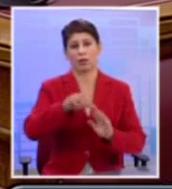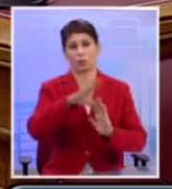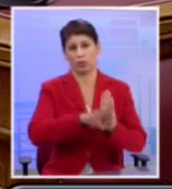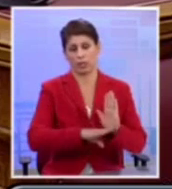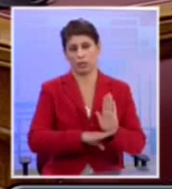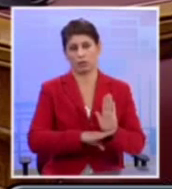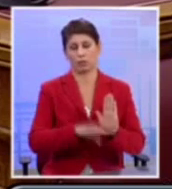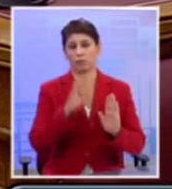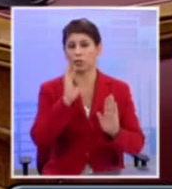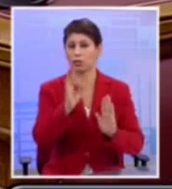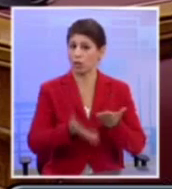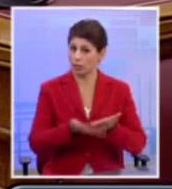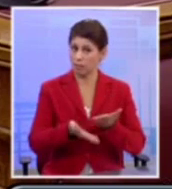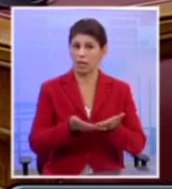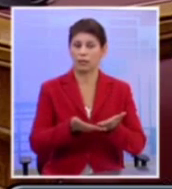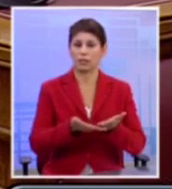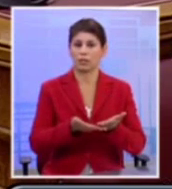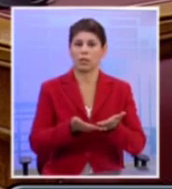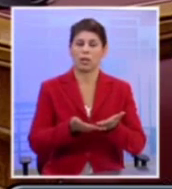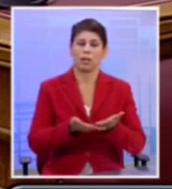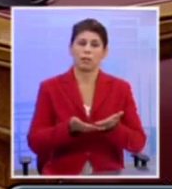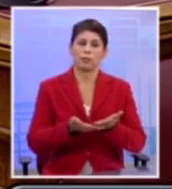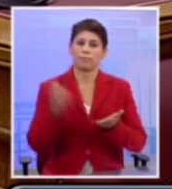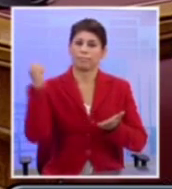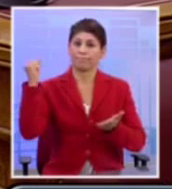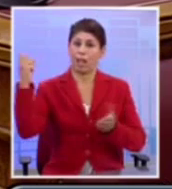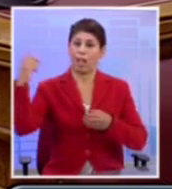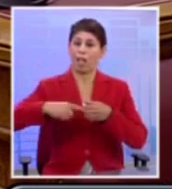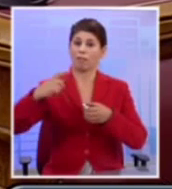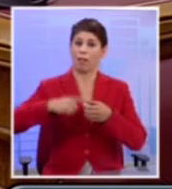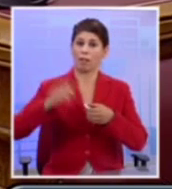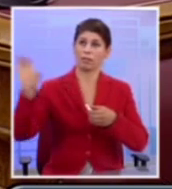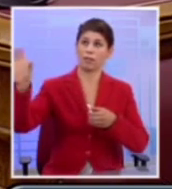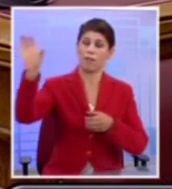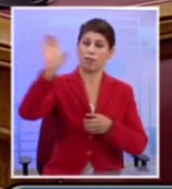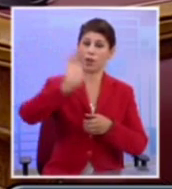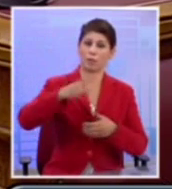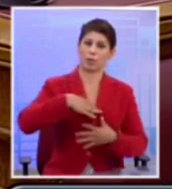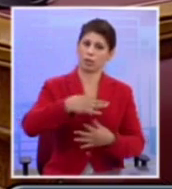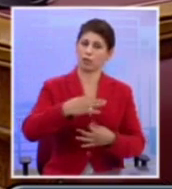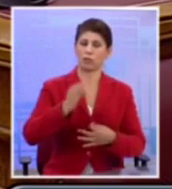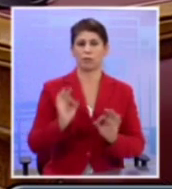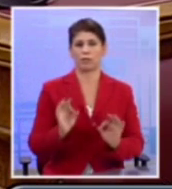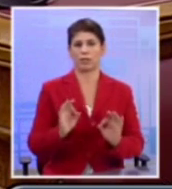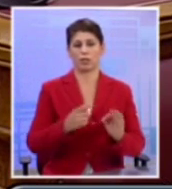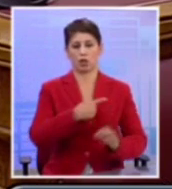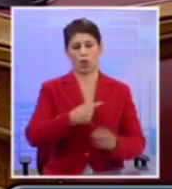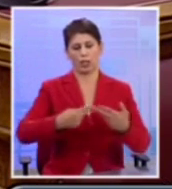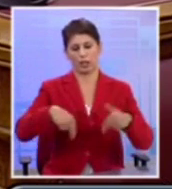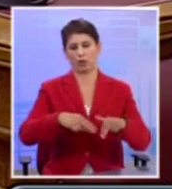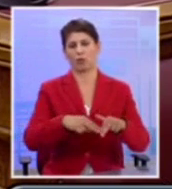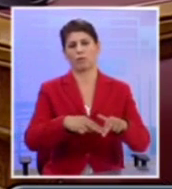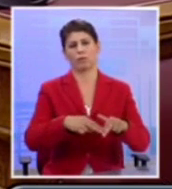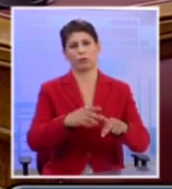του, προκειμένου να εξυπηρετηθούν οι ισχυροί Ευρωπαίοι εταίροι που εκπροσωπούνται βεβαίως στο Διοικητικό Συμβούλιο του